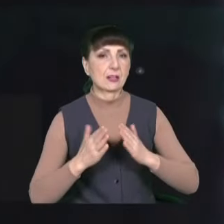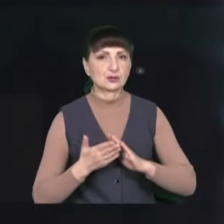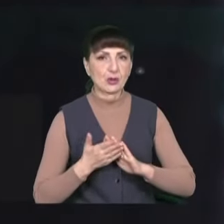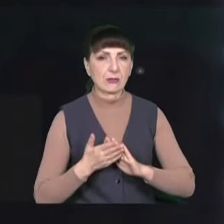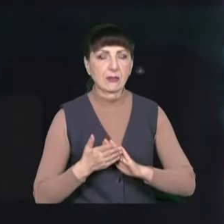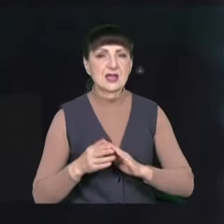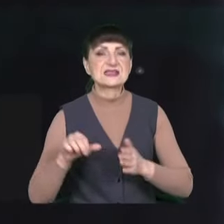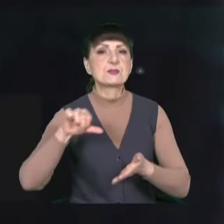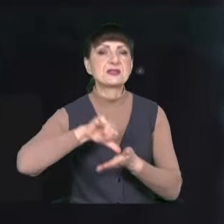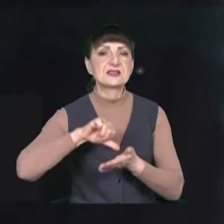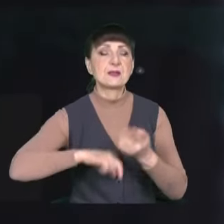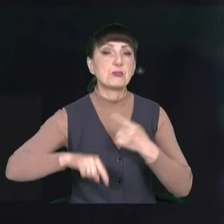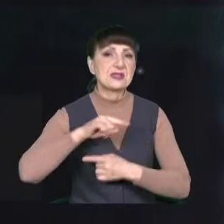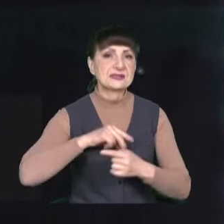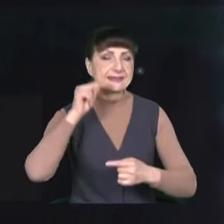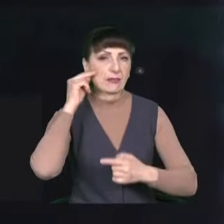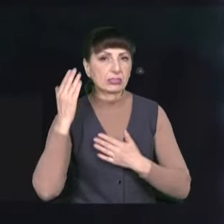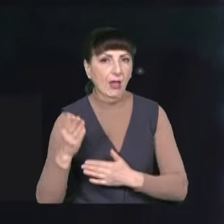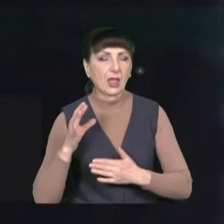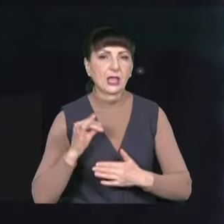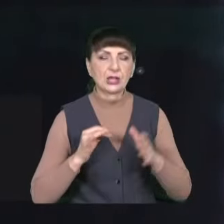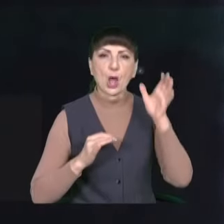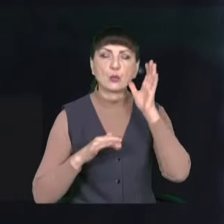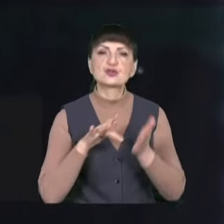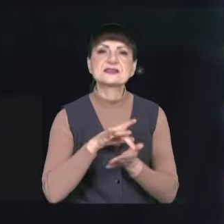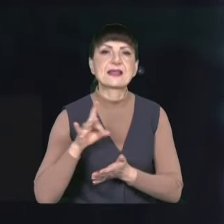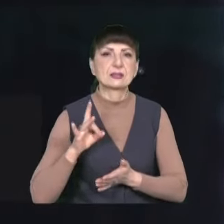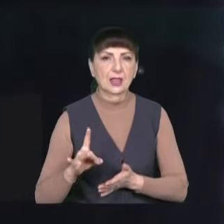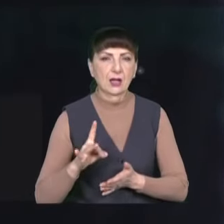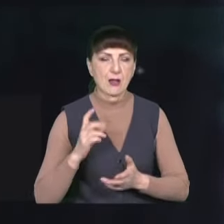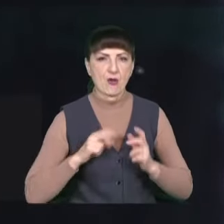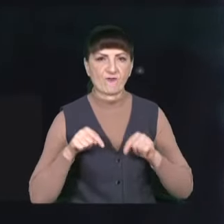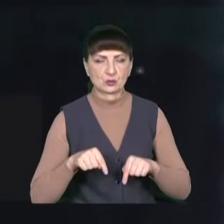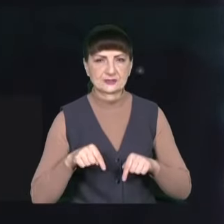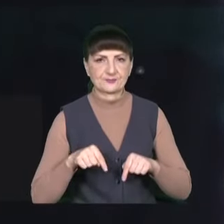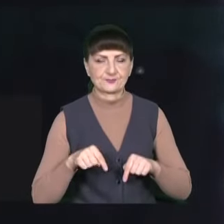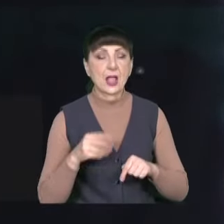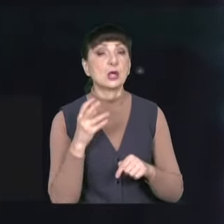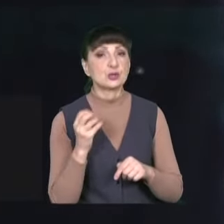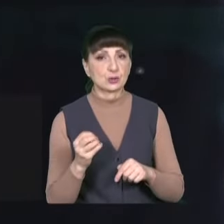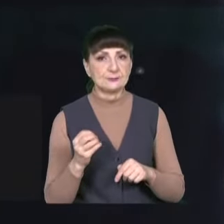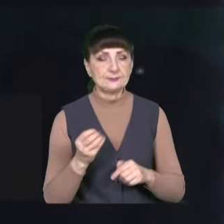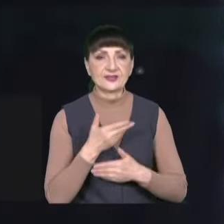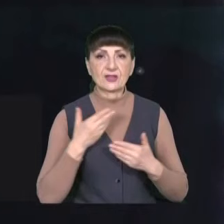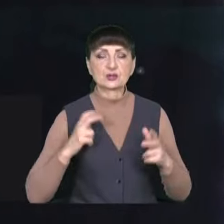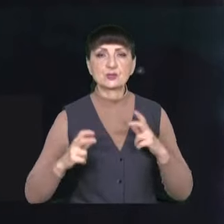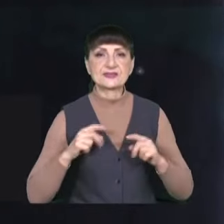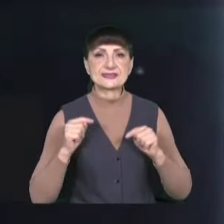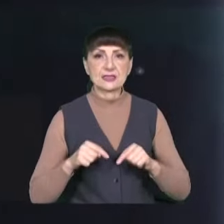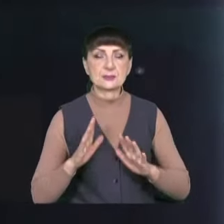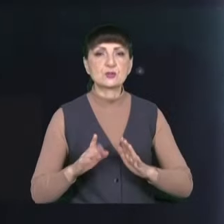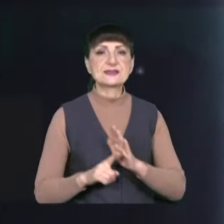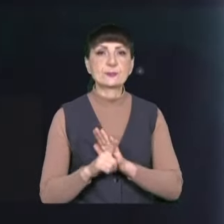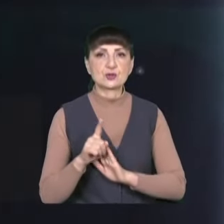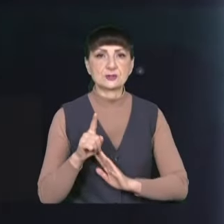с представителями бизнеса Китая и научными центрами вузов. Кроме того, в нашем университете будет